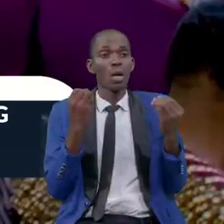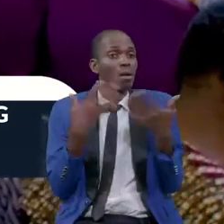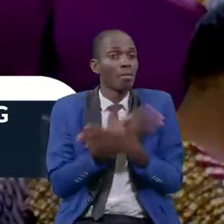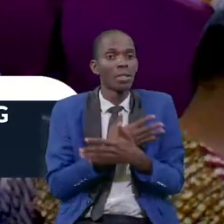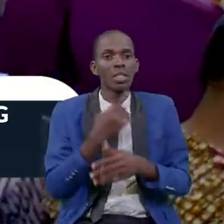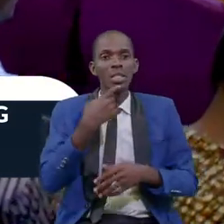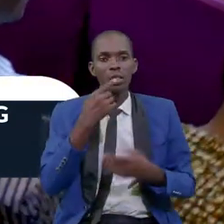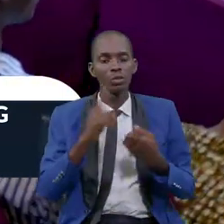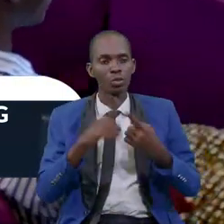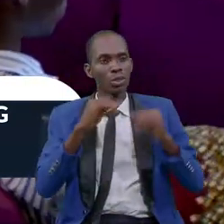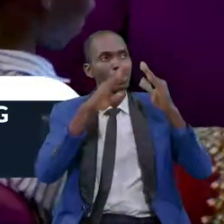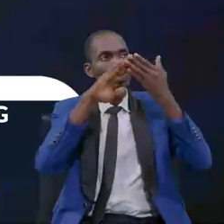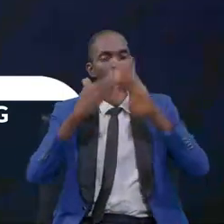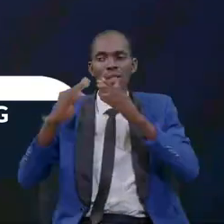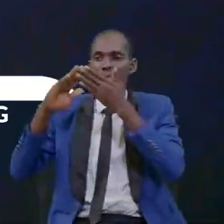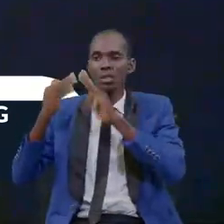villes de Juda,